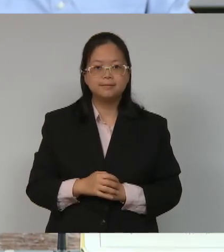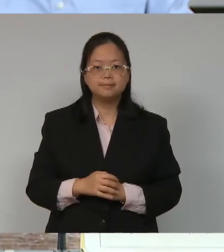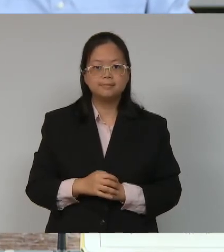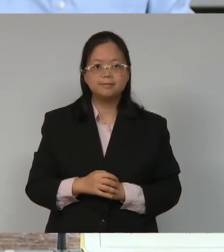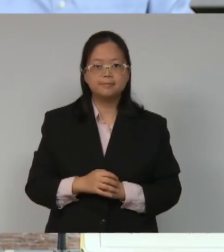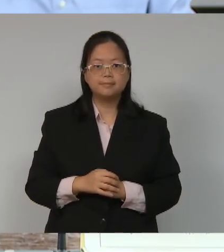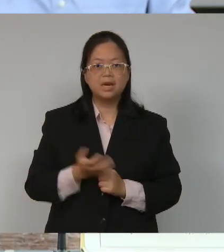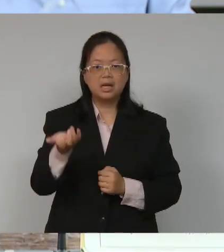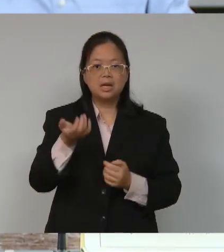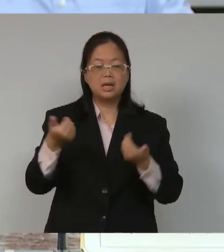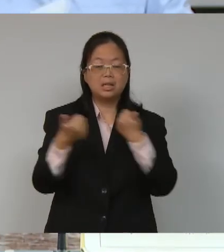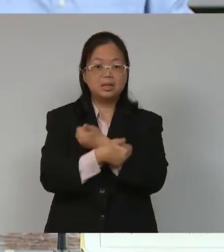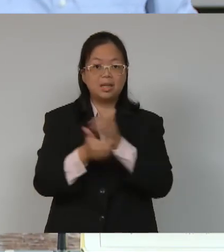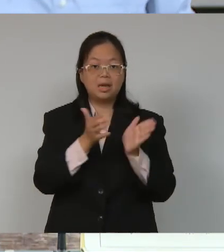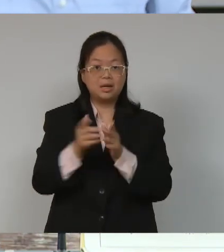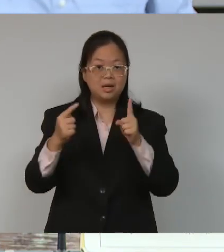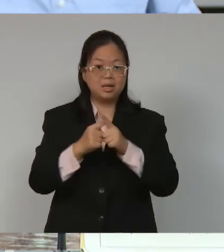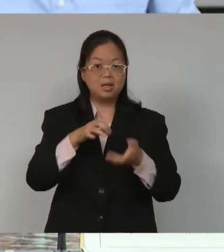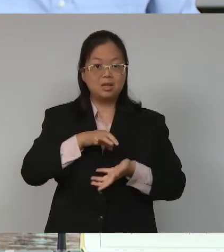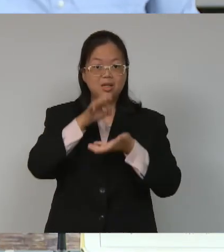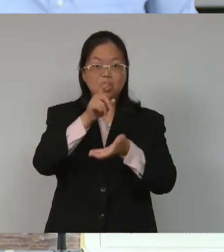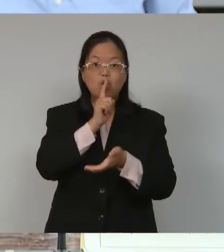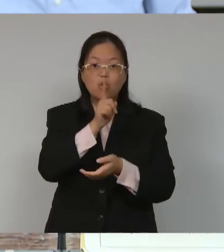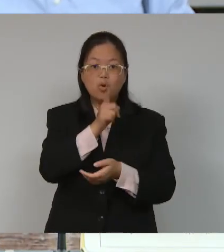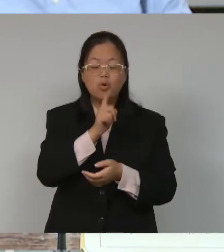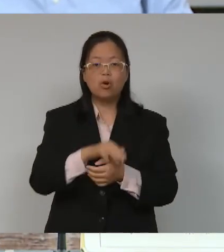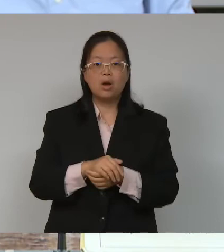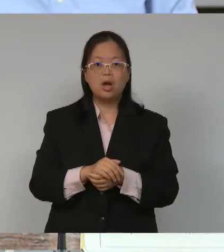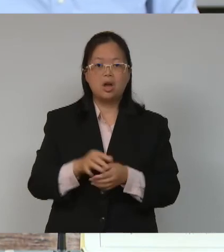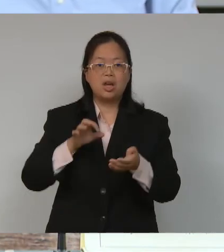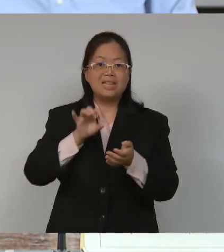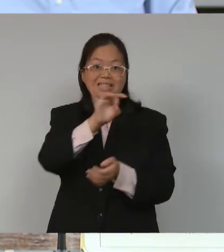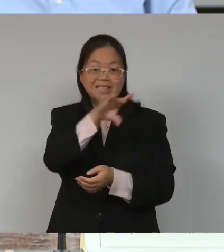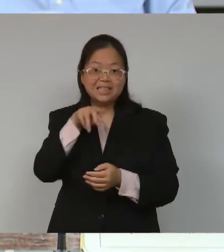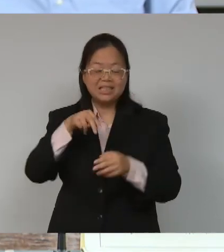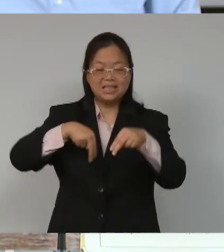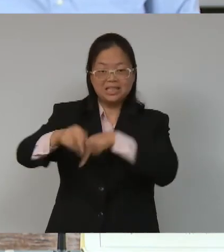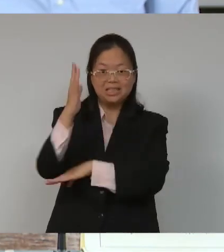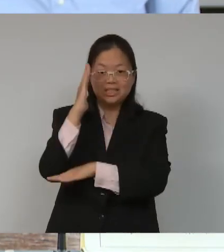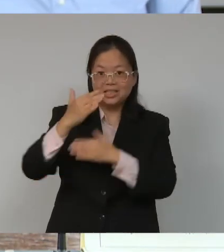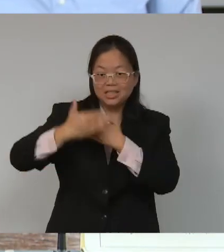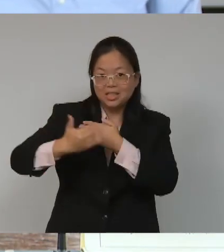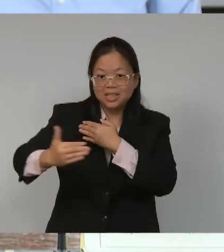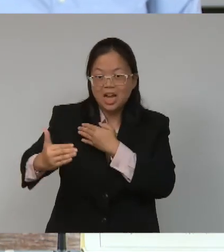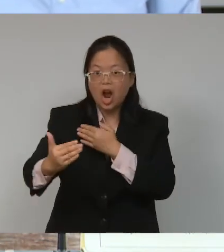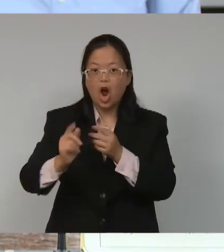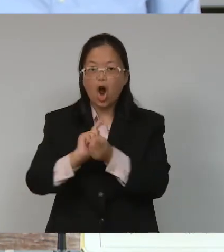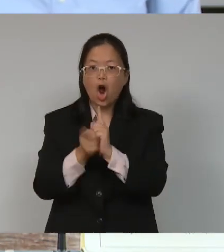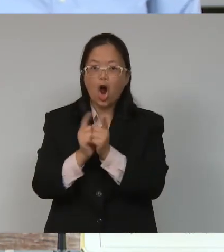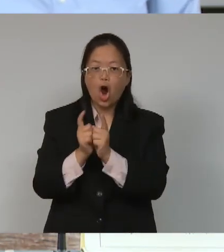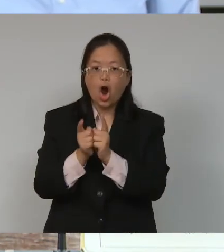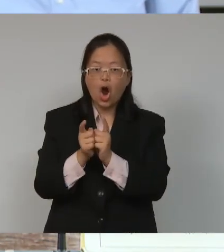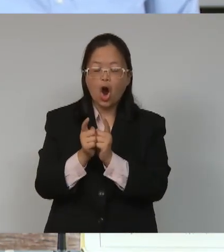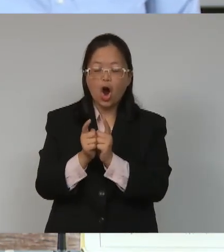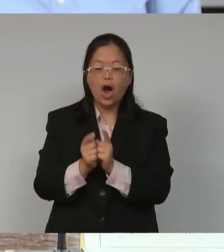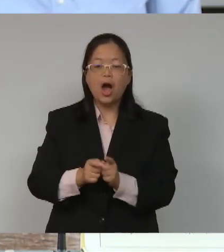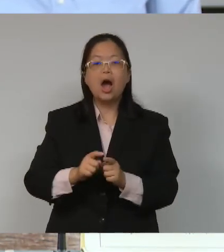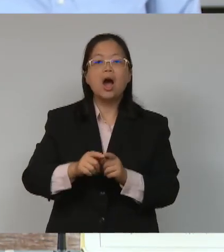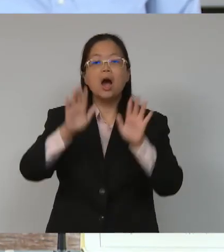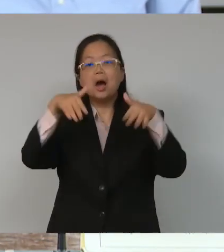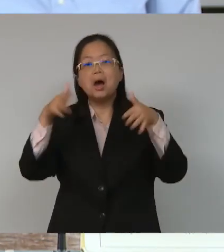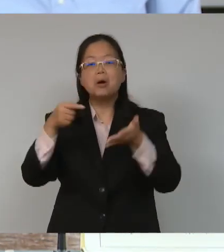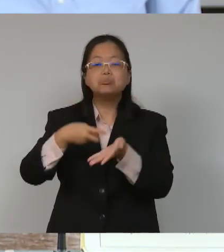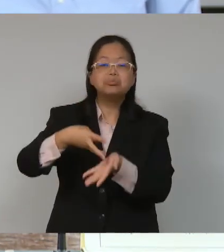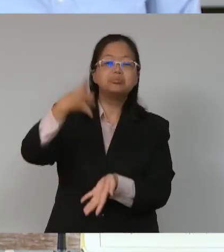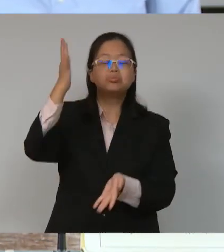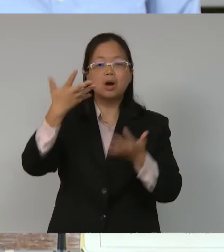代理人有提到说我们会不会就是用行政程序干预啦，或是说举办很多次的听证啊？抱歉啊，